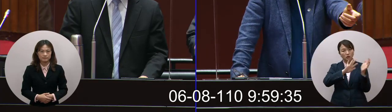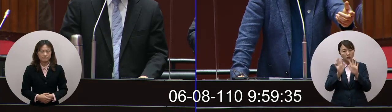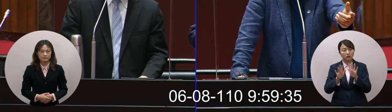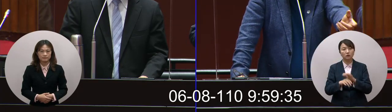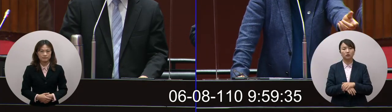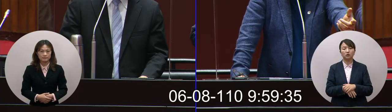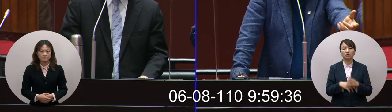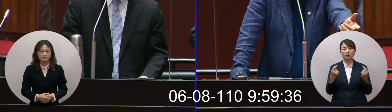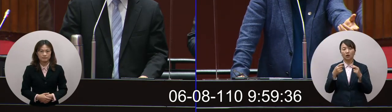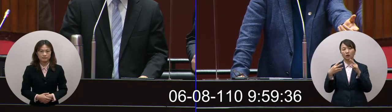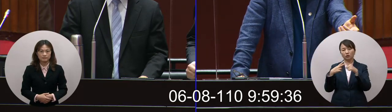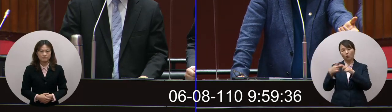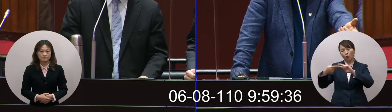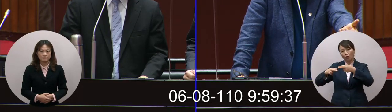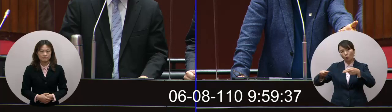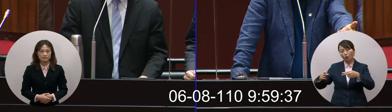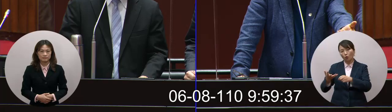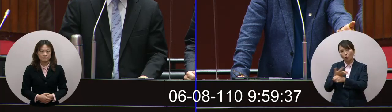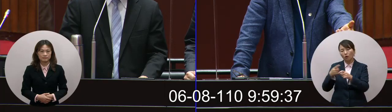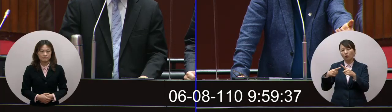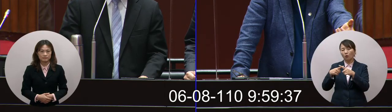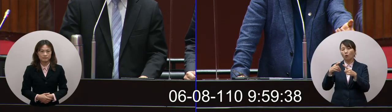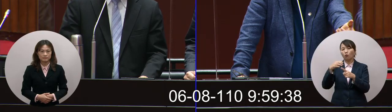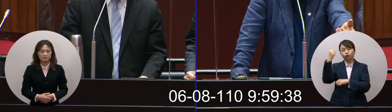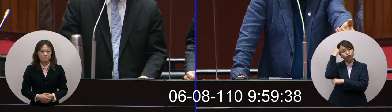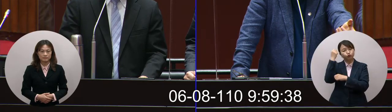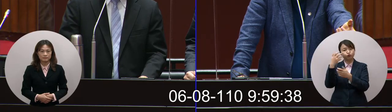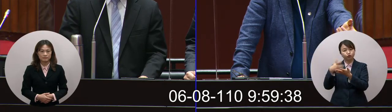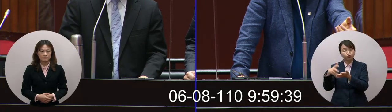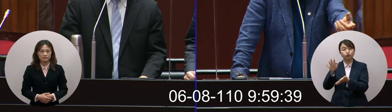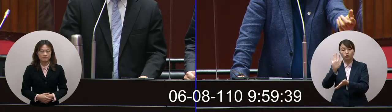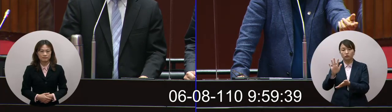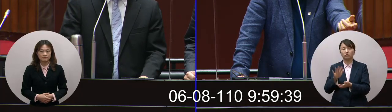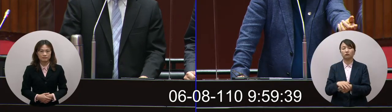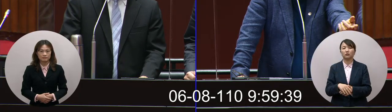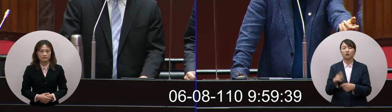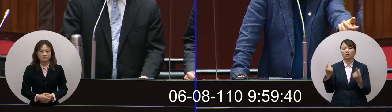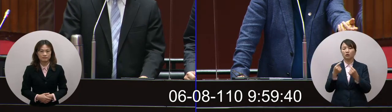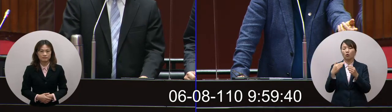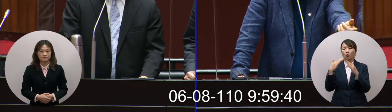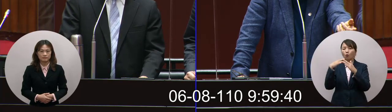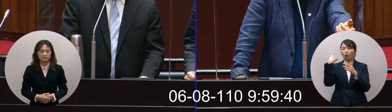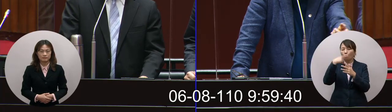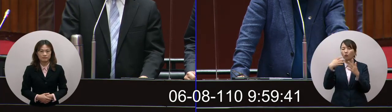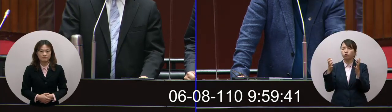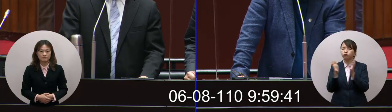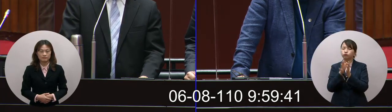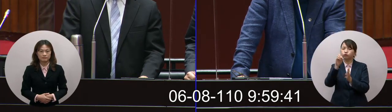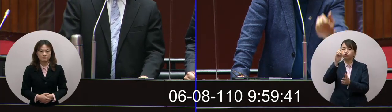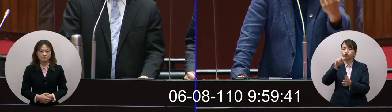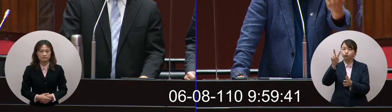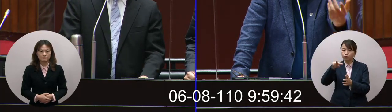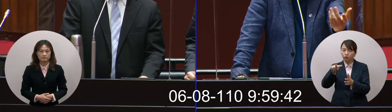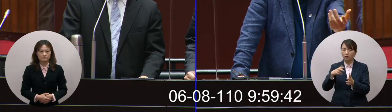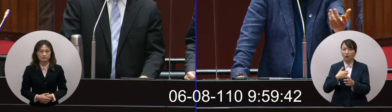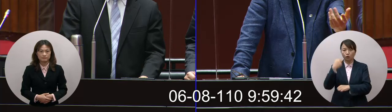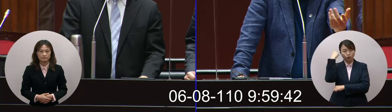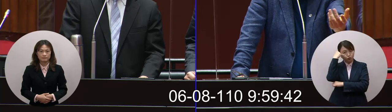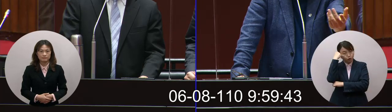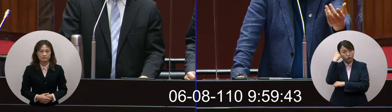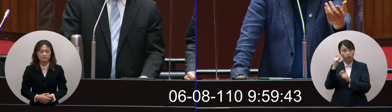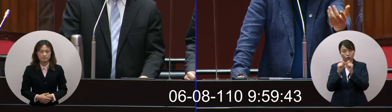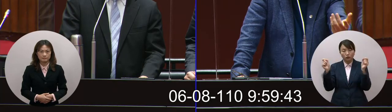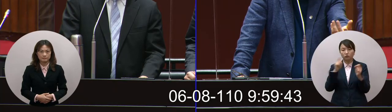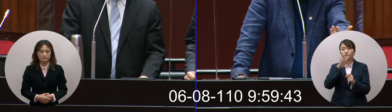迄小琉球遐人嘛带真济呢。虽然讲户口12000几，常住遐嘛有5000几的